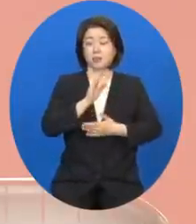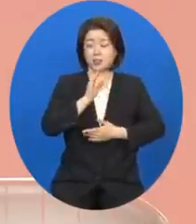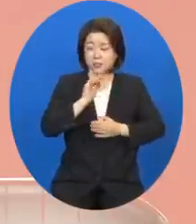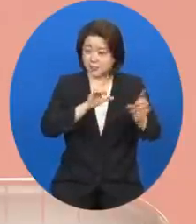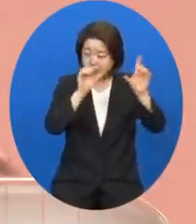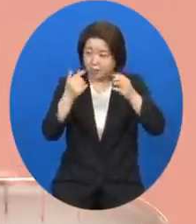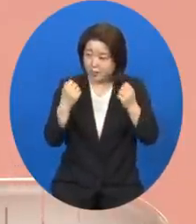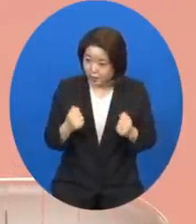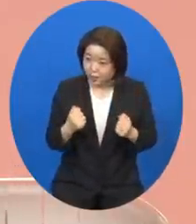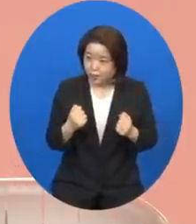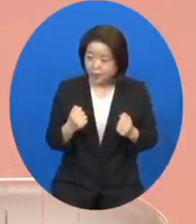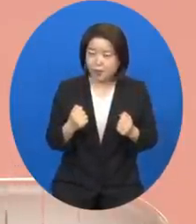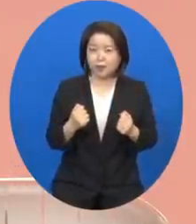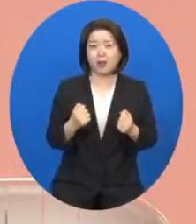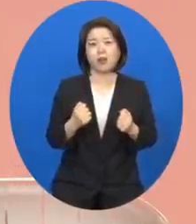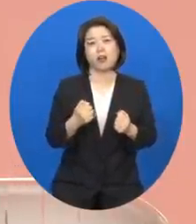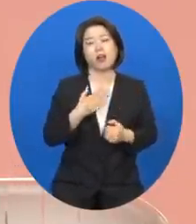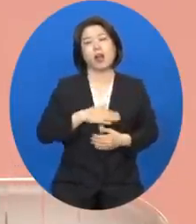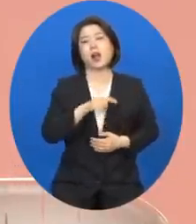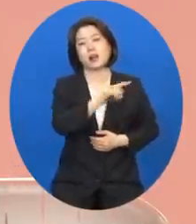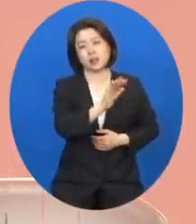보다.